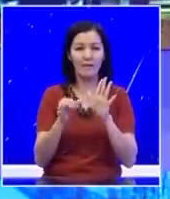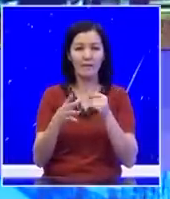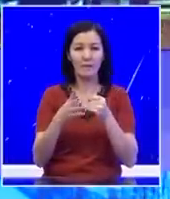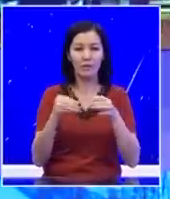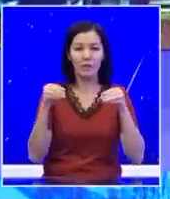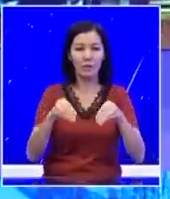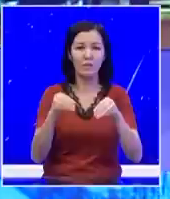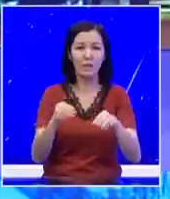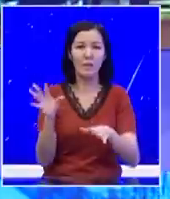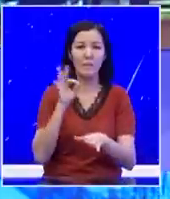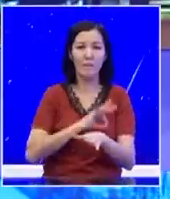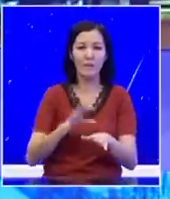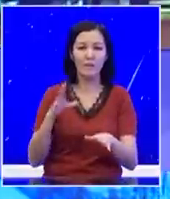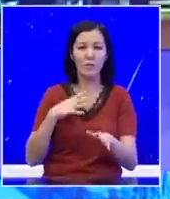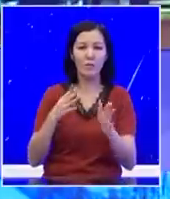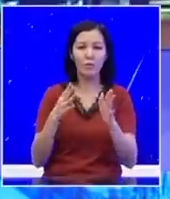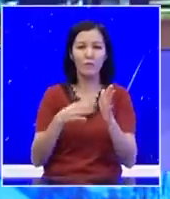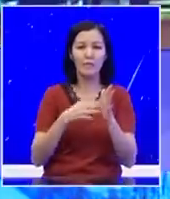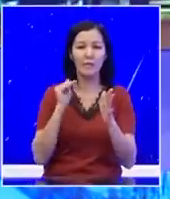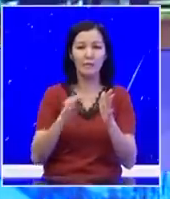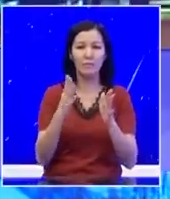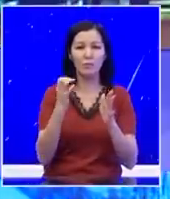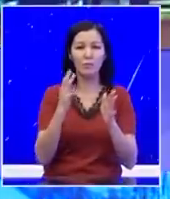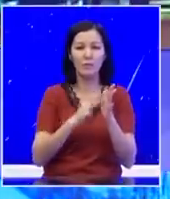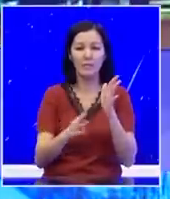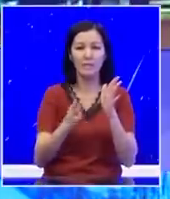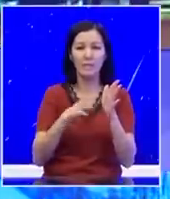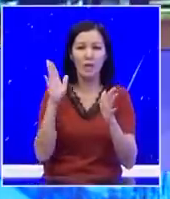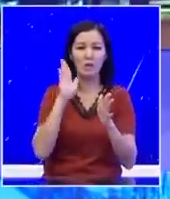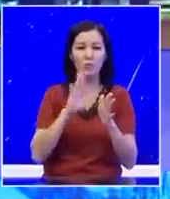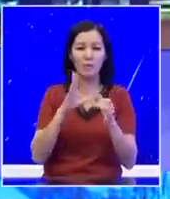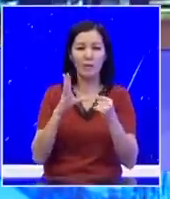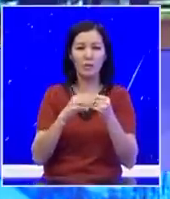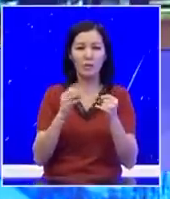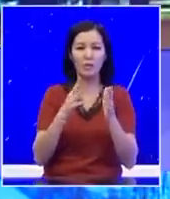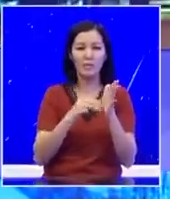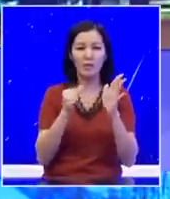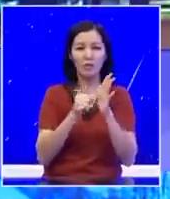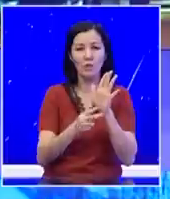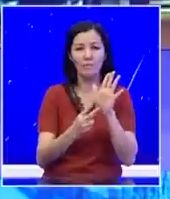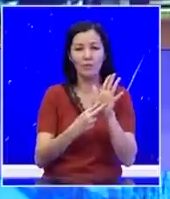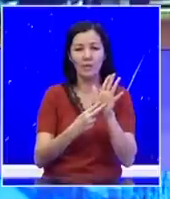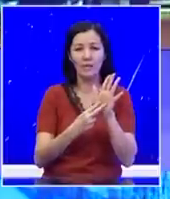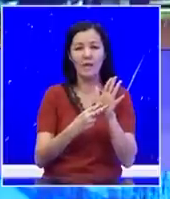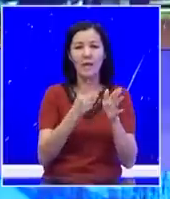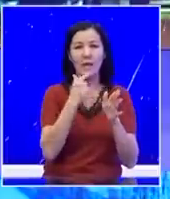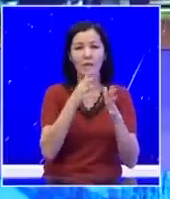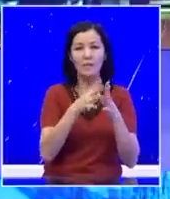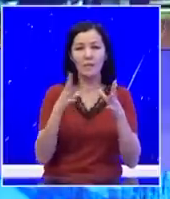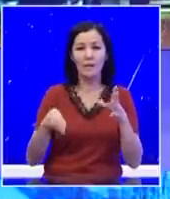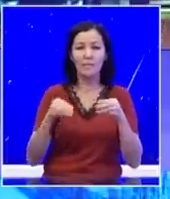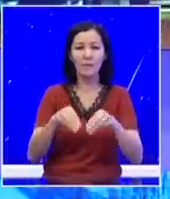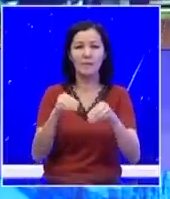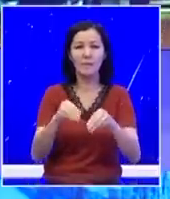игеруді көздеп отыр. Оның 8448-і суармалы жер, 687 гектарына қант қызылшасын сеппек. Бұл